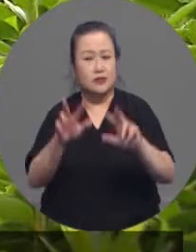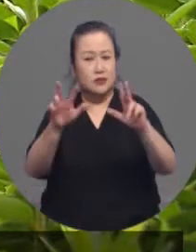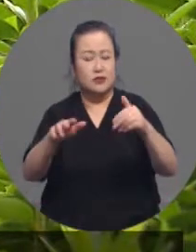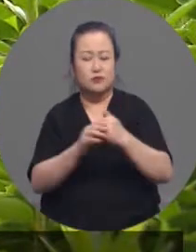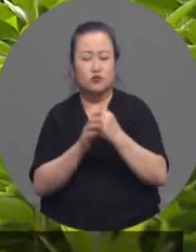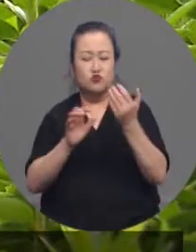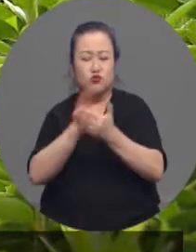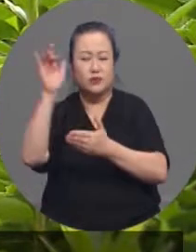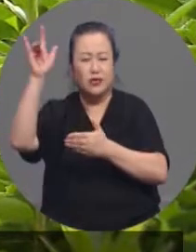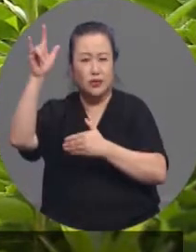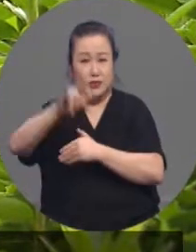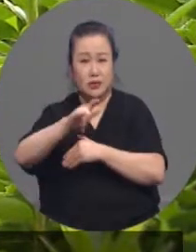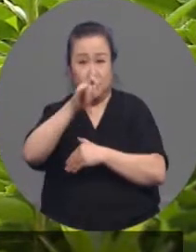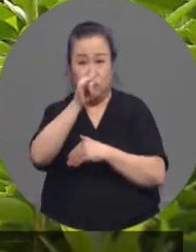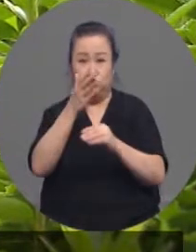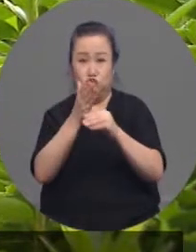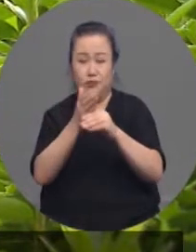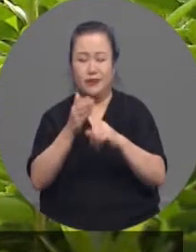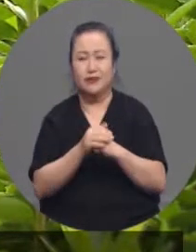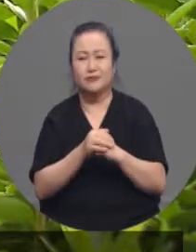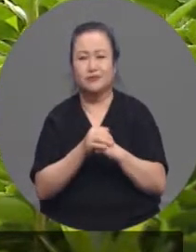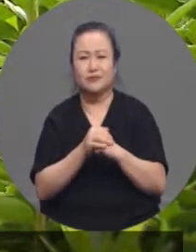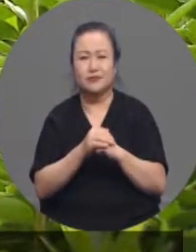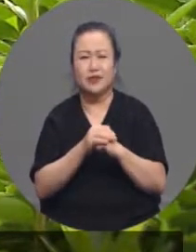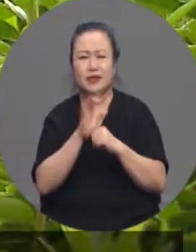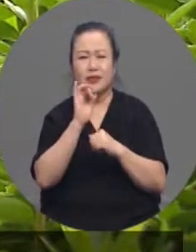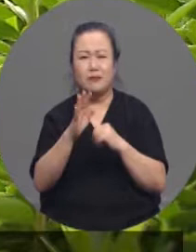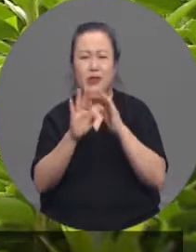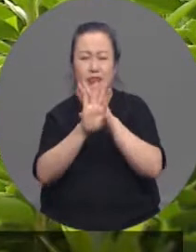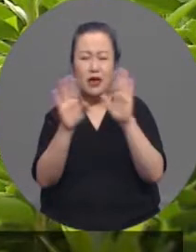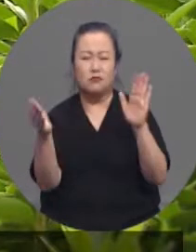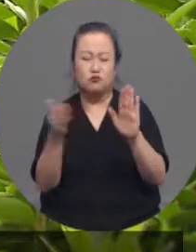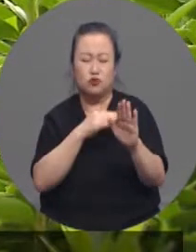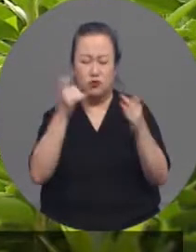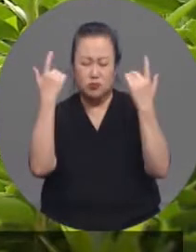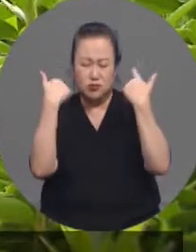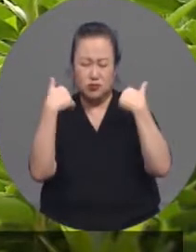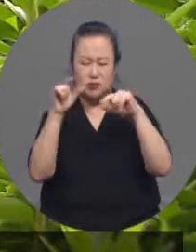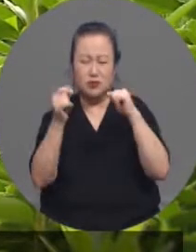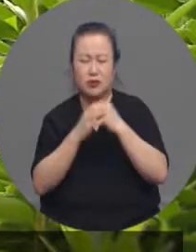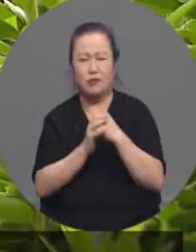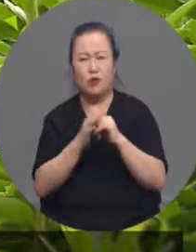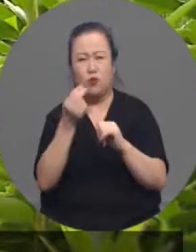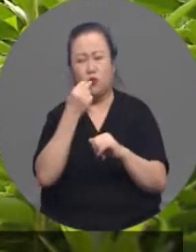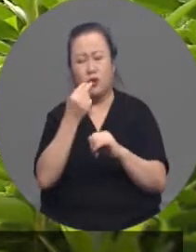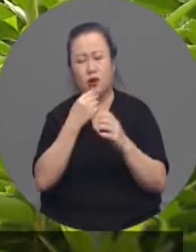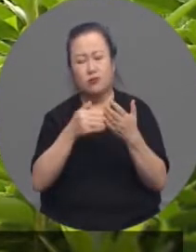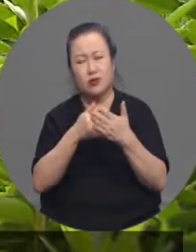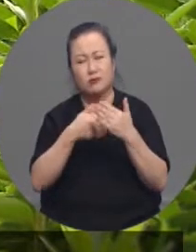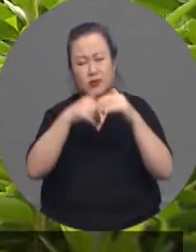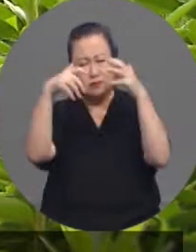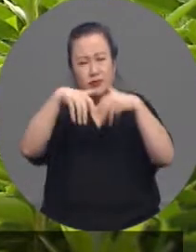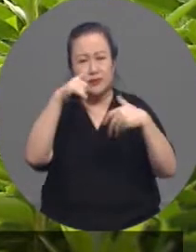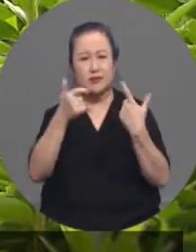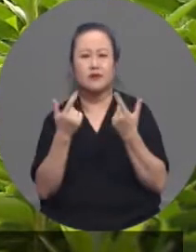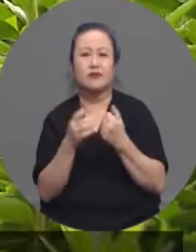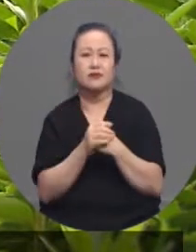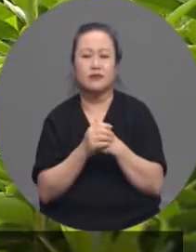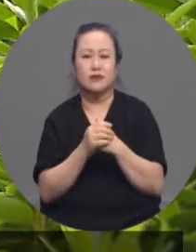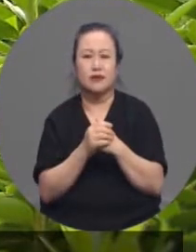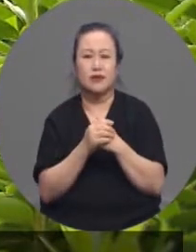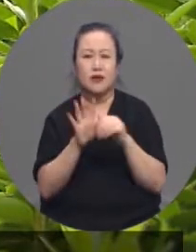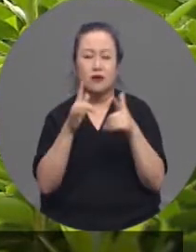지금은 구름 사이로 볕이 내리쬐고 있습니다. 다만 낮부터 저녁 사이 대기가 불안정해지면서 소나기 소식이